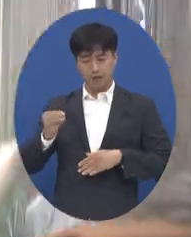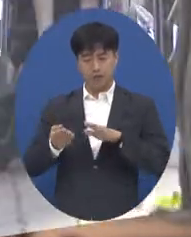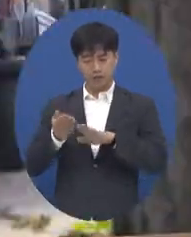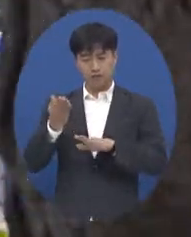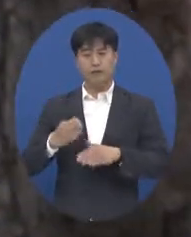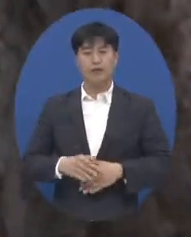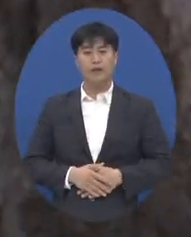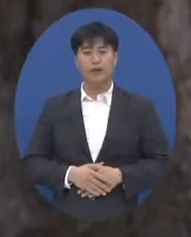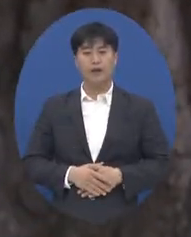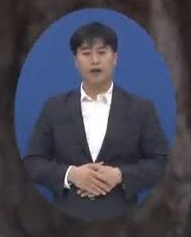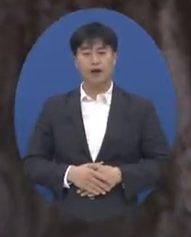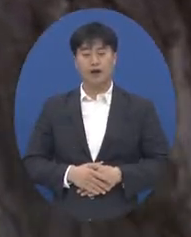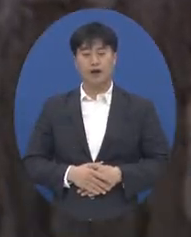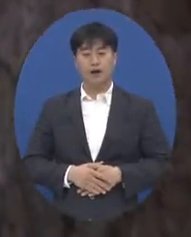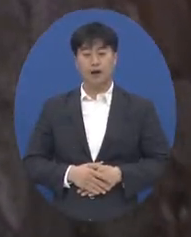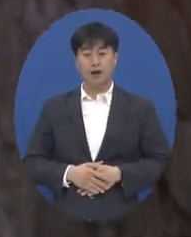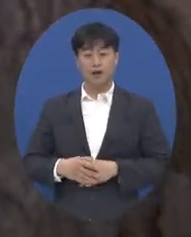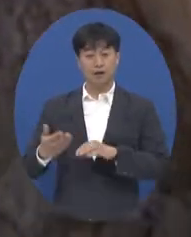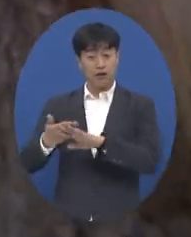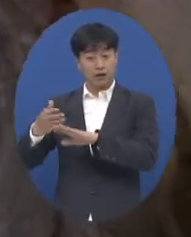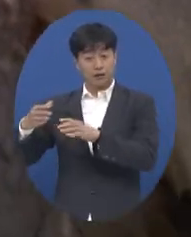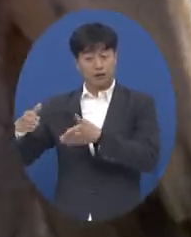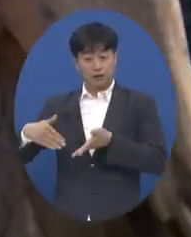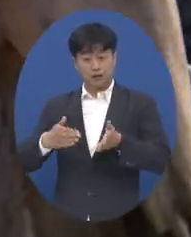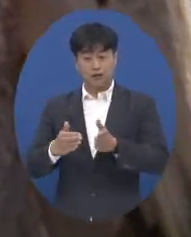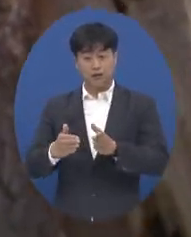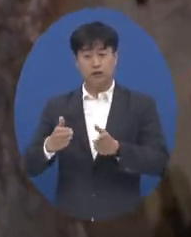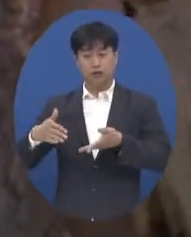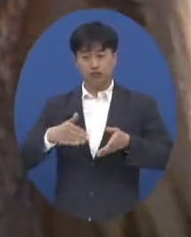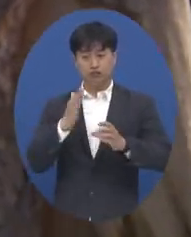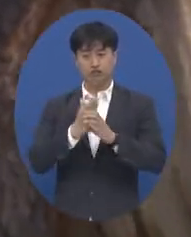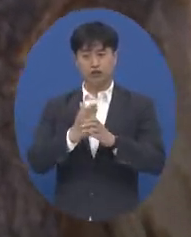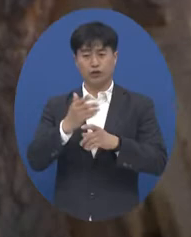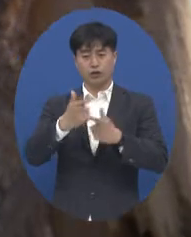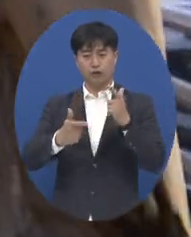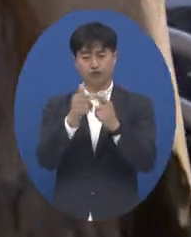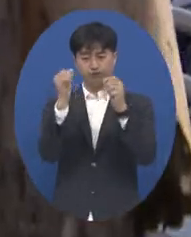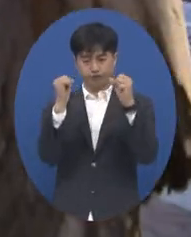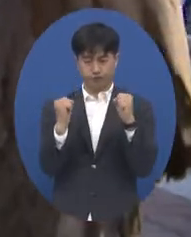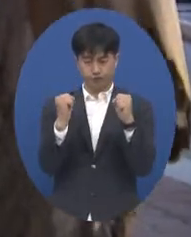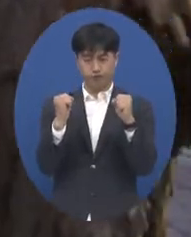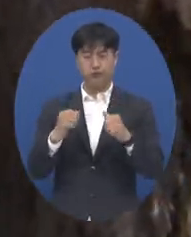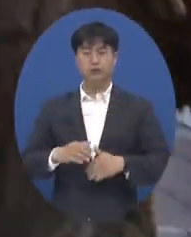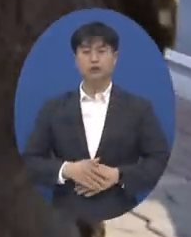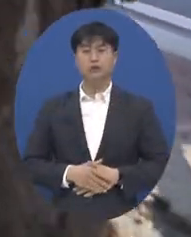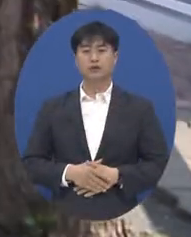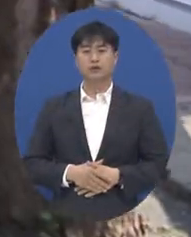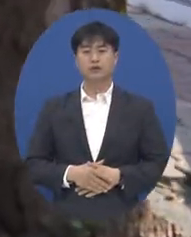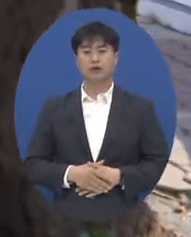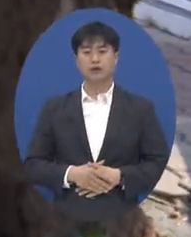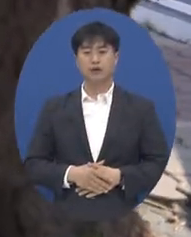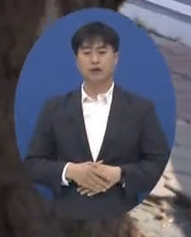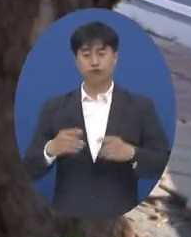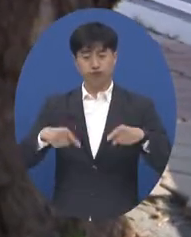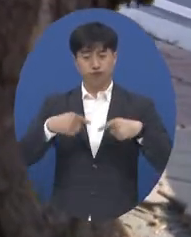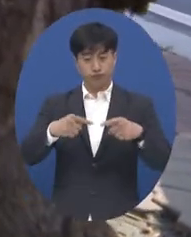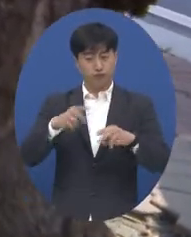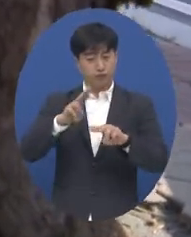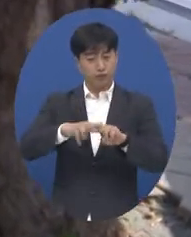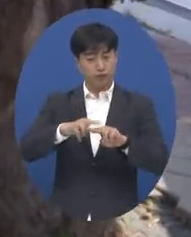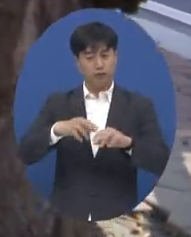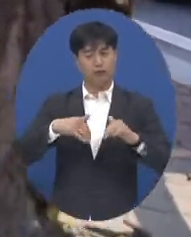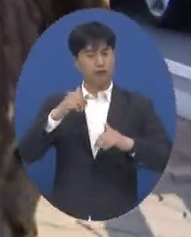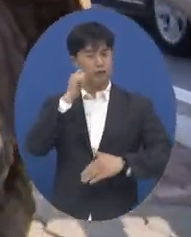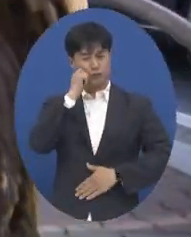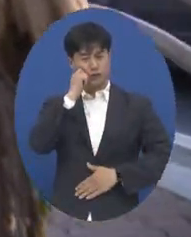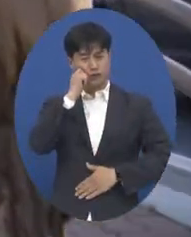정도입니다. 인근의 또 다른 길은 보도 중앙에 커다란 가로수가 떡하니 자리 잡았습니다. 아예 휠체어를 타고서